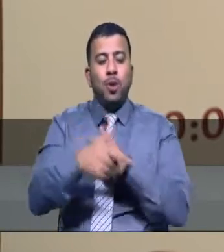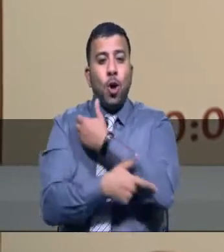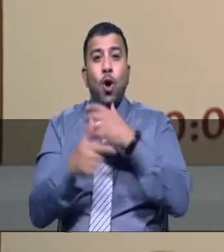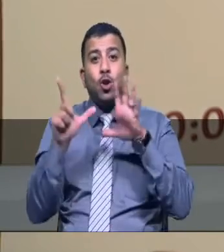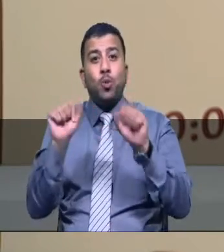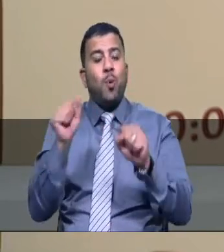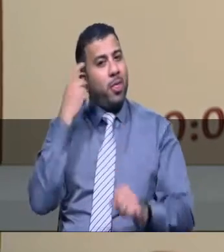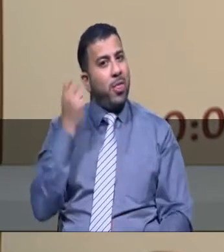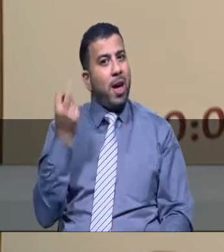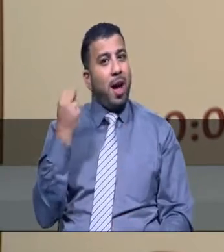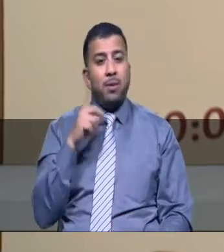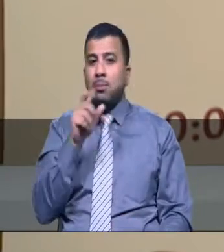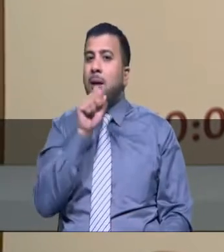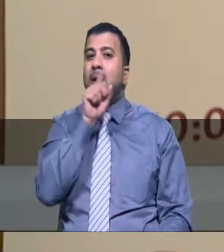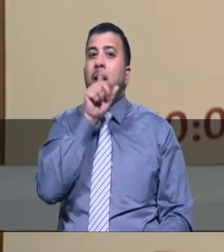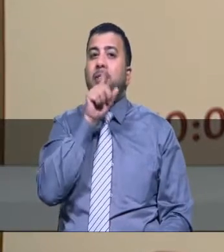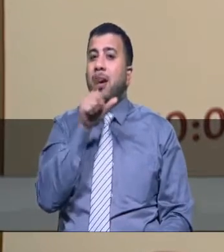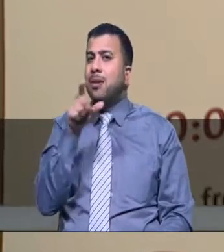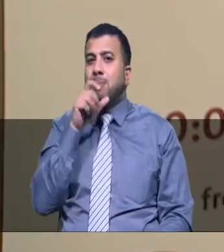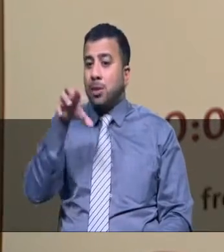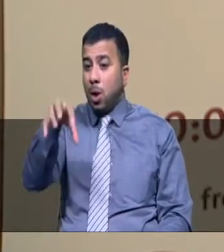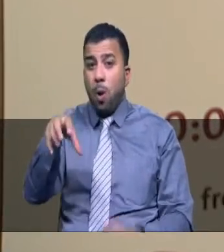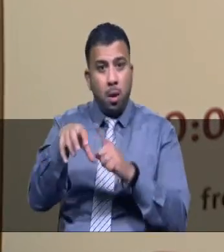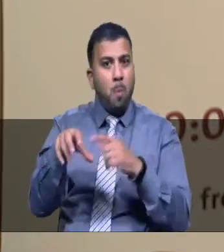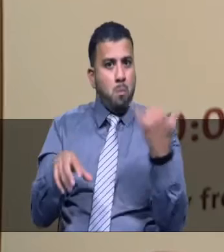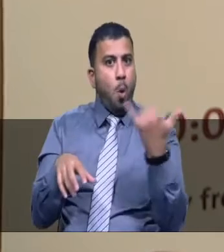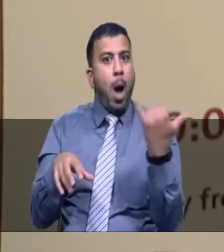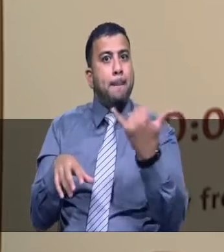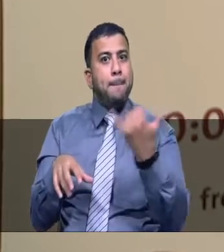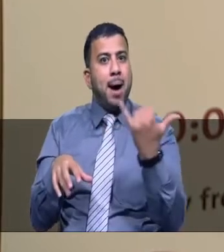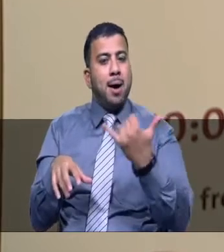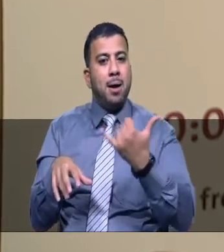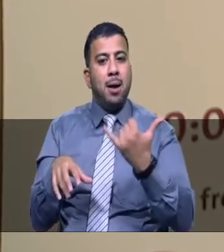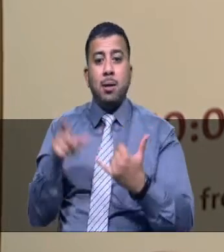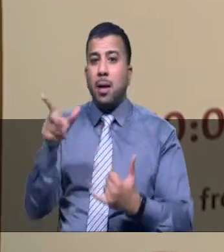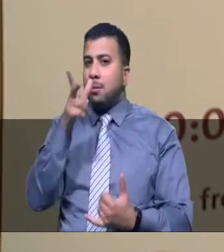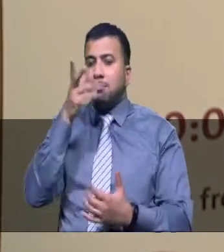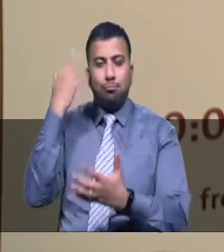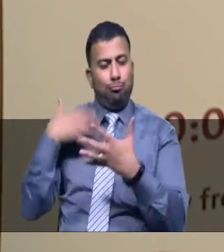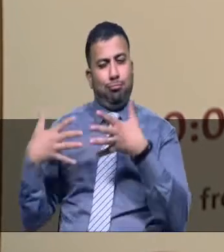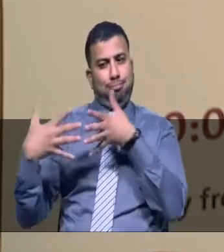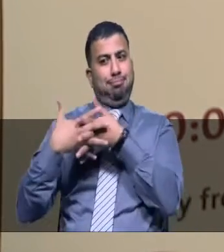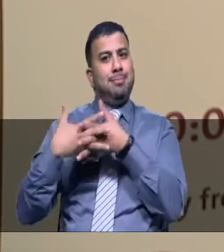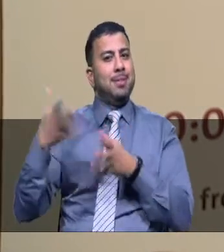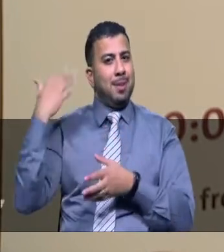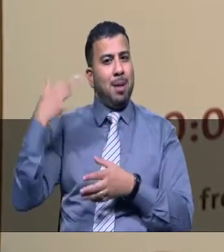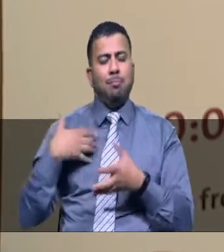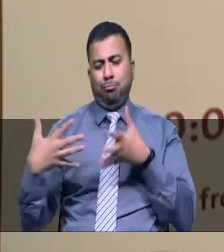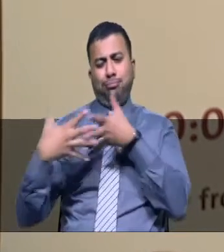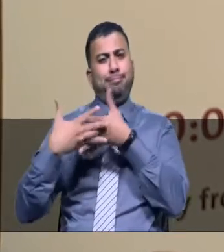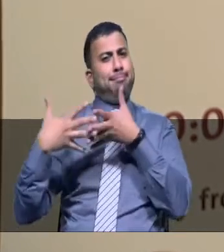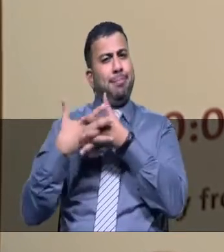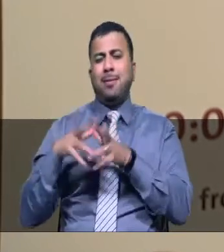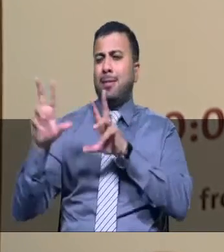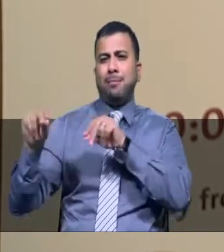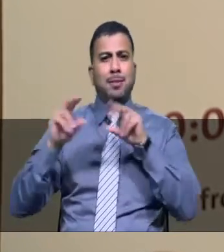الثقافي، وأعتقد دولة قطر دولة مهمة ولنا معها تاريخ مشترك وكثير من المشتركات من